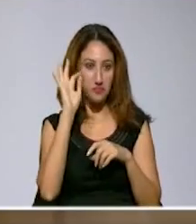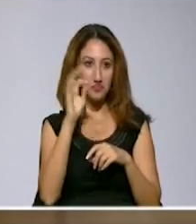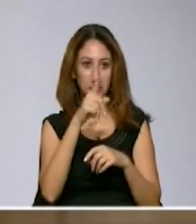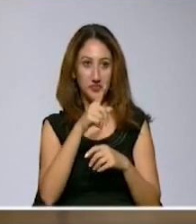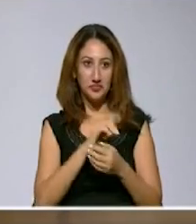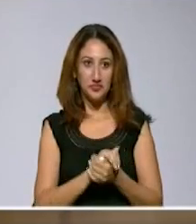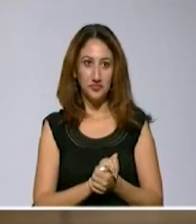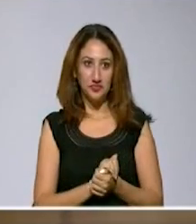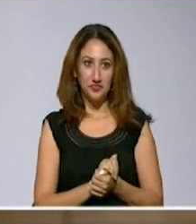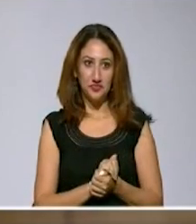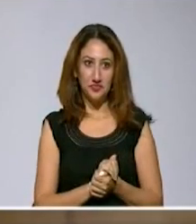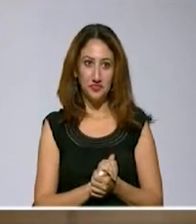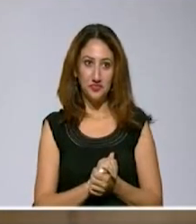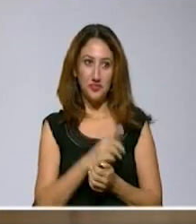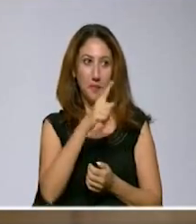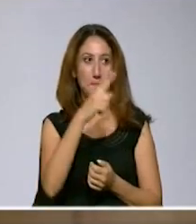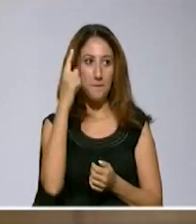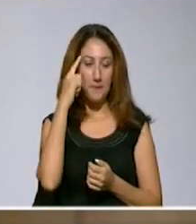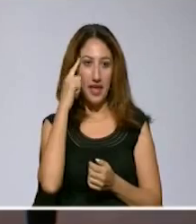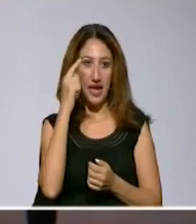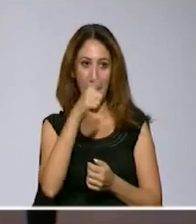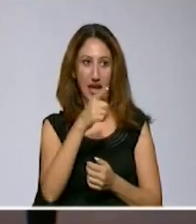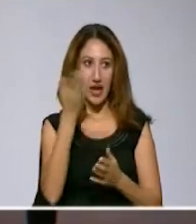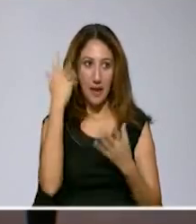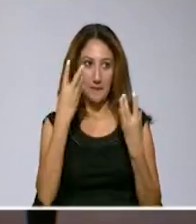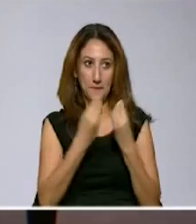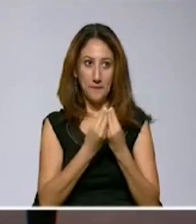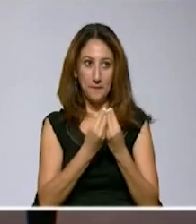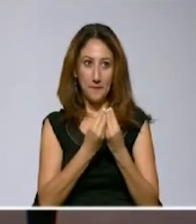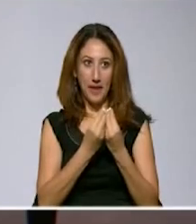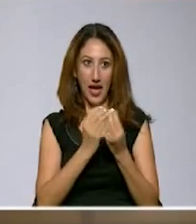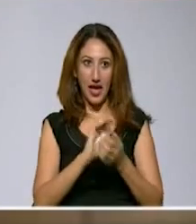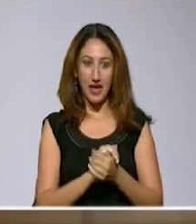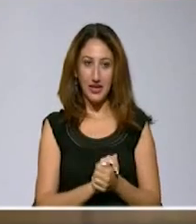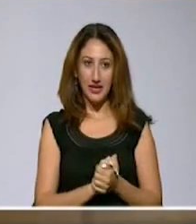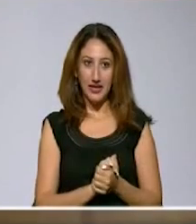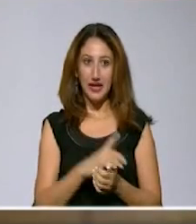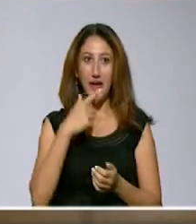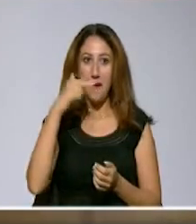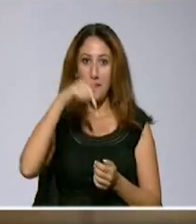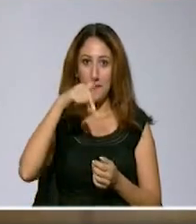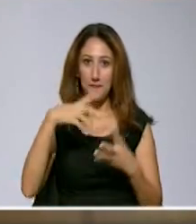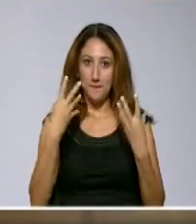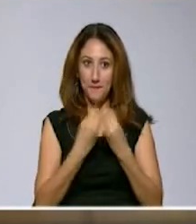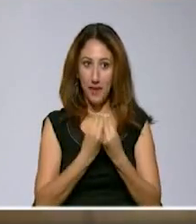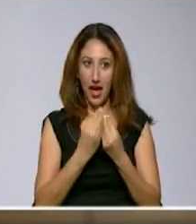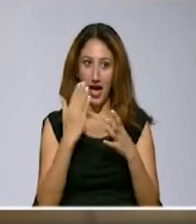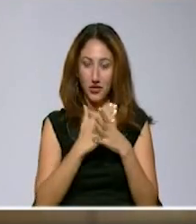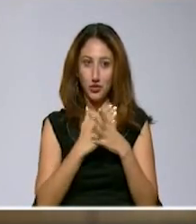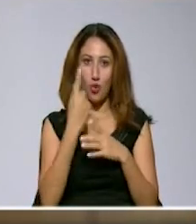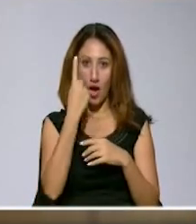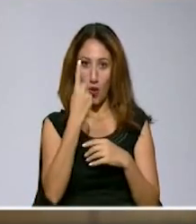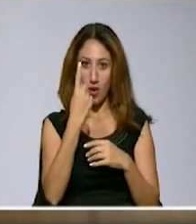وطبعا انت عارف ان نيلي كريم اكيد طبعا زي ما انت عارف هو طلع معايا قبل كده. هو أيوة شاطر. أيوة، ولما عرف انك انت موجوده النهارده قال لي انا عايز اجي لك بس مخصوص عشان حاجه واحده